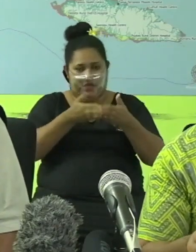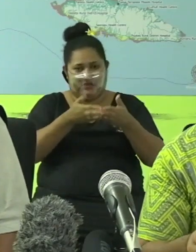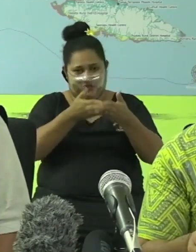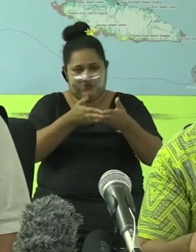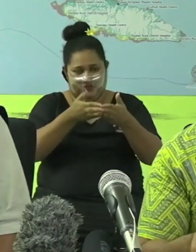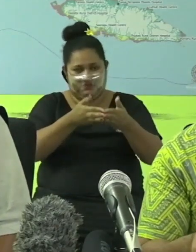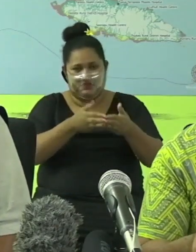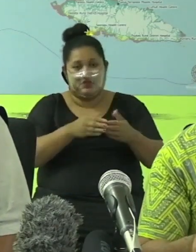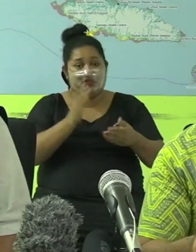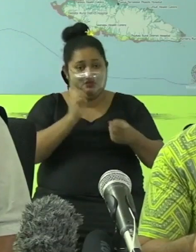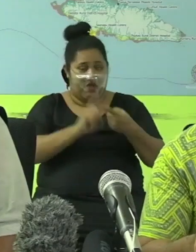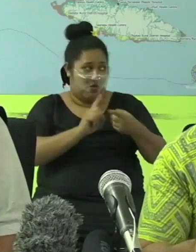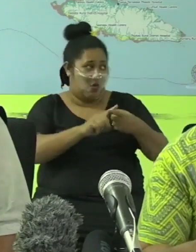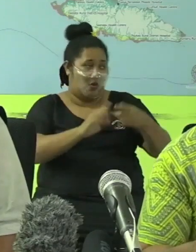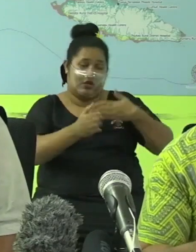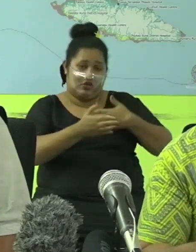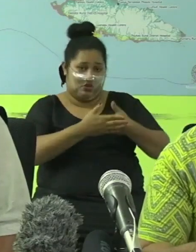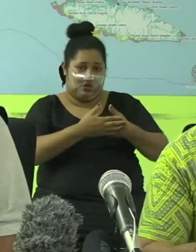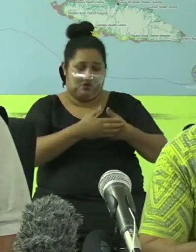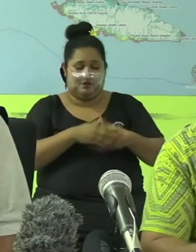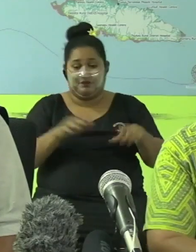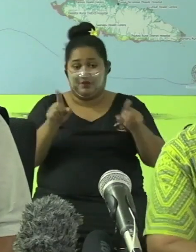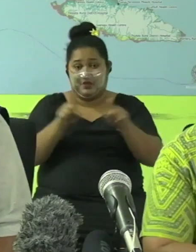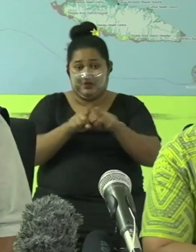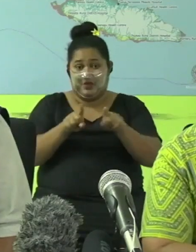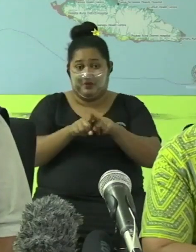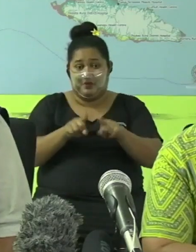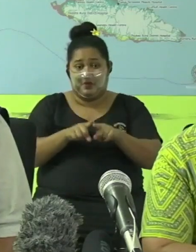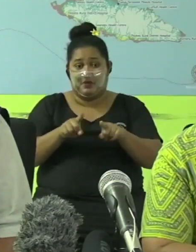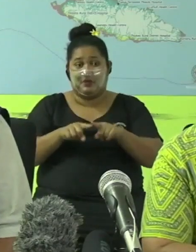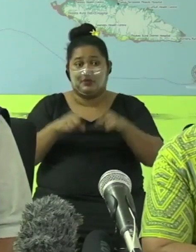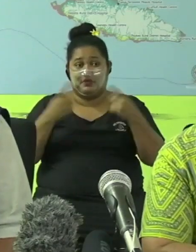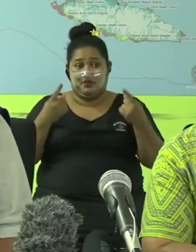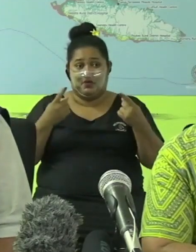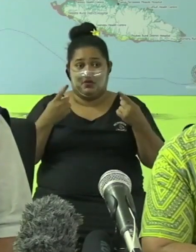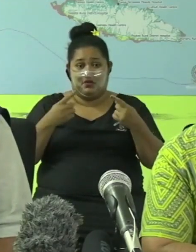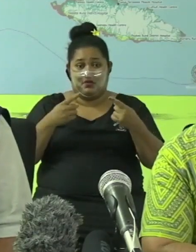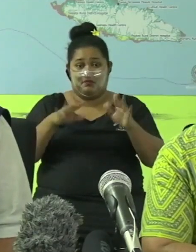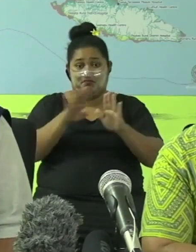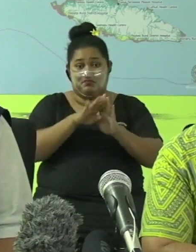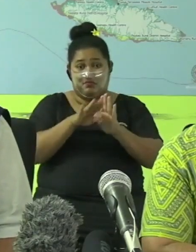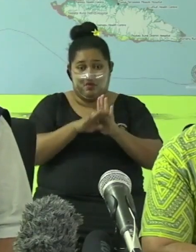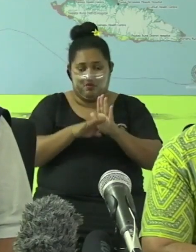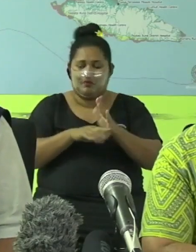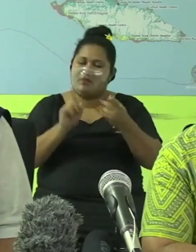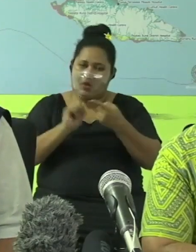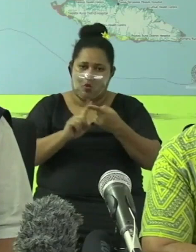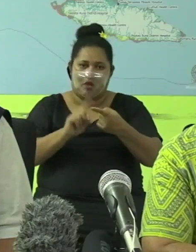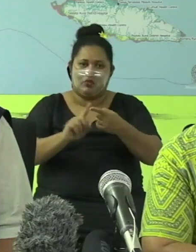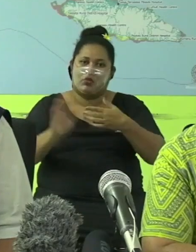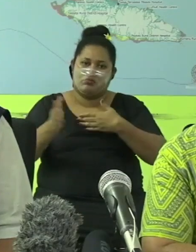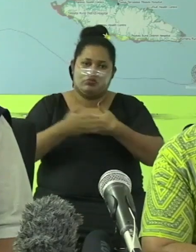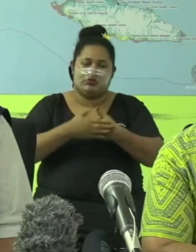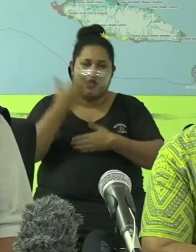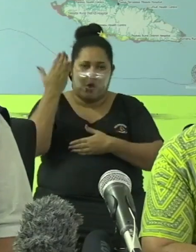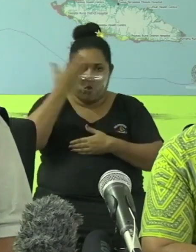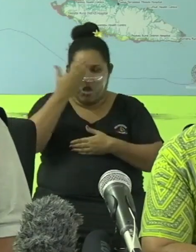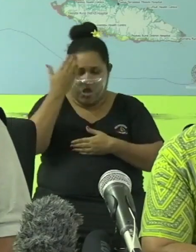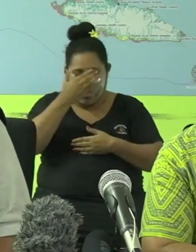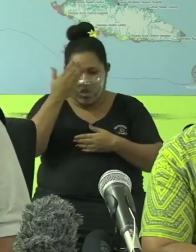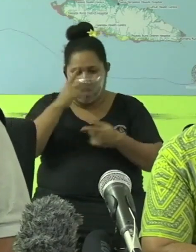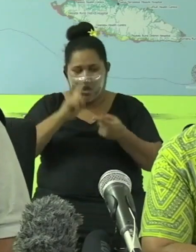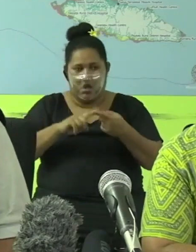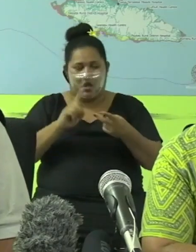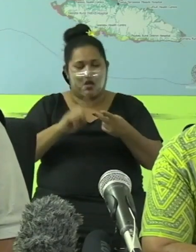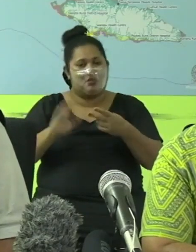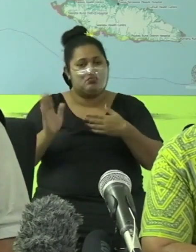fo'i i vaega ese o lo'o tumau pea ona fa'auau le Tapunia o a'oga ia o